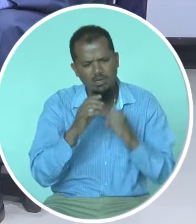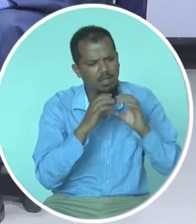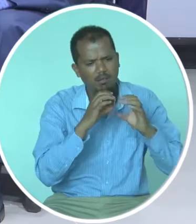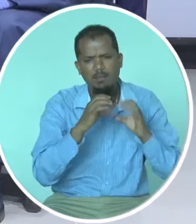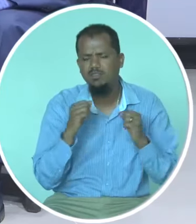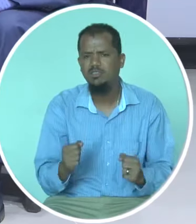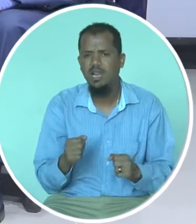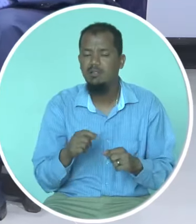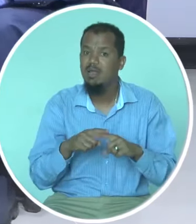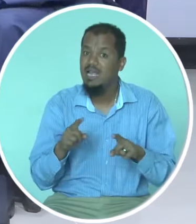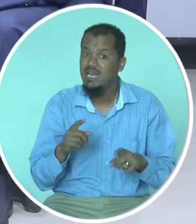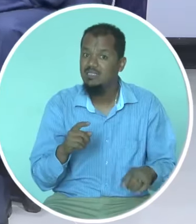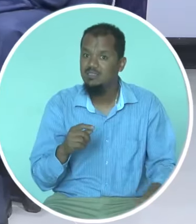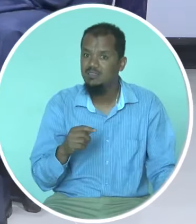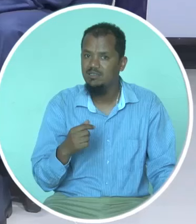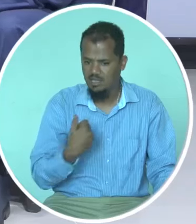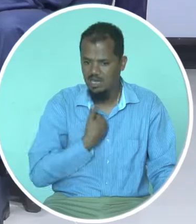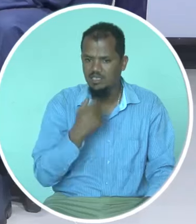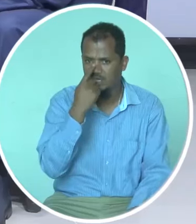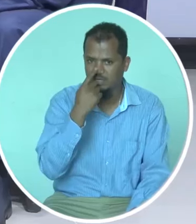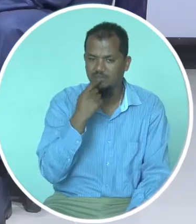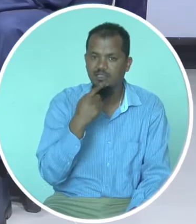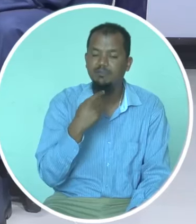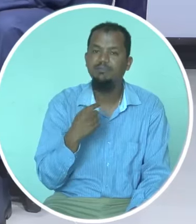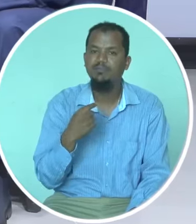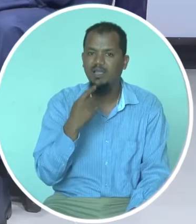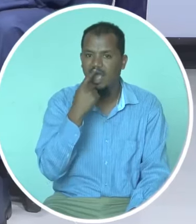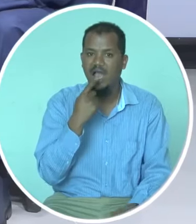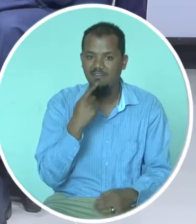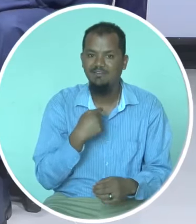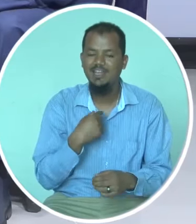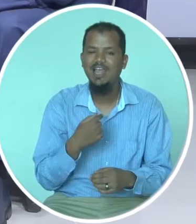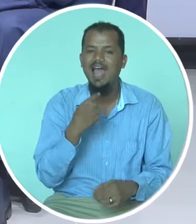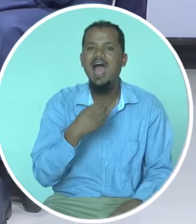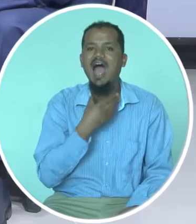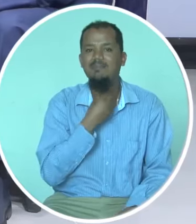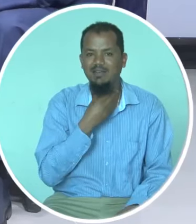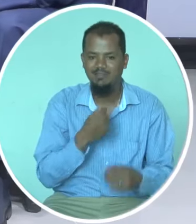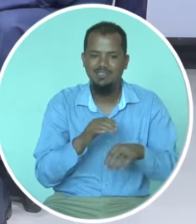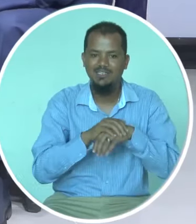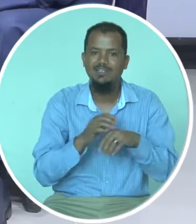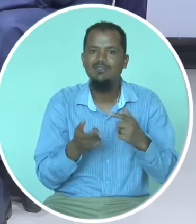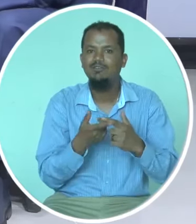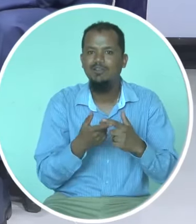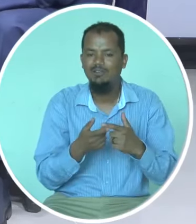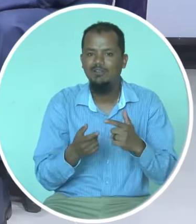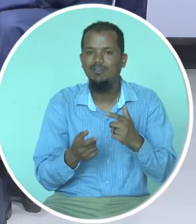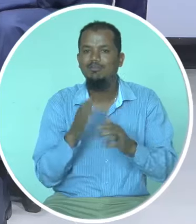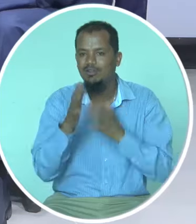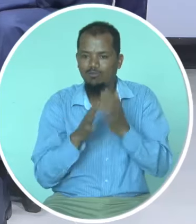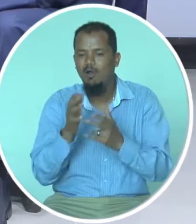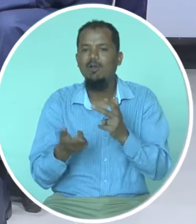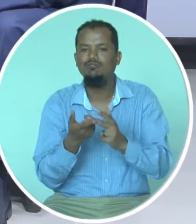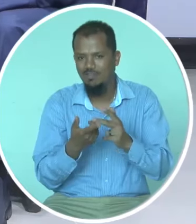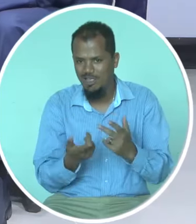مقباباتي چلال بنقرات چلالي يراسي اللمد مالتنو يا عاف مفجايا مارينيانو انجيزينيا ولتينيا قوانقوي ملكت قوانقوا